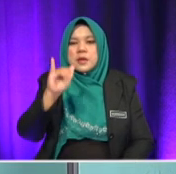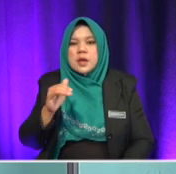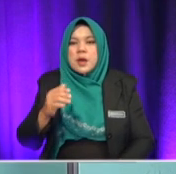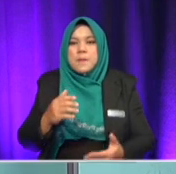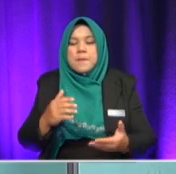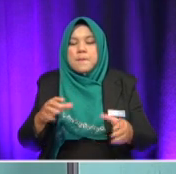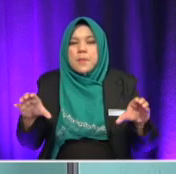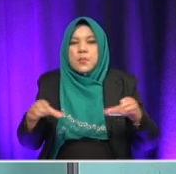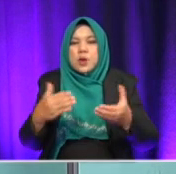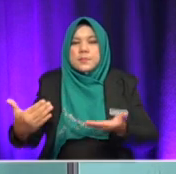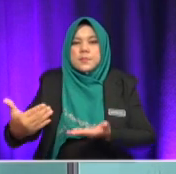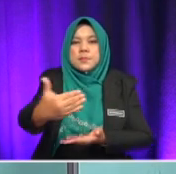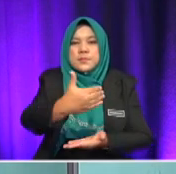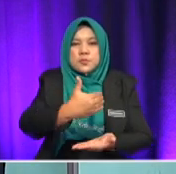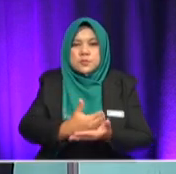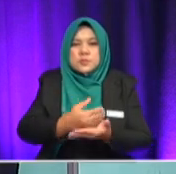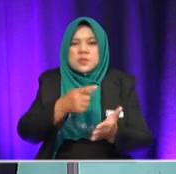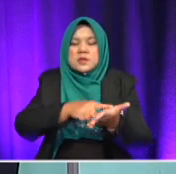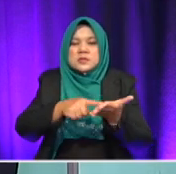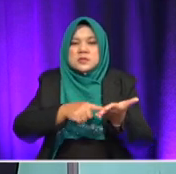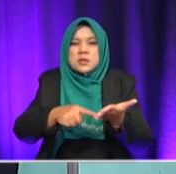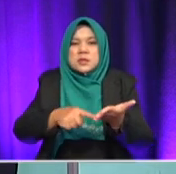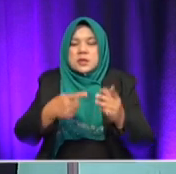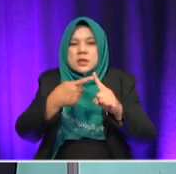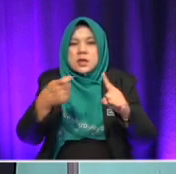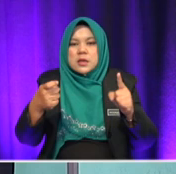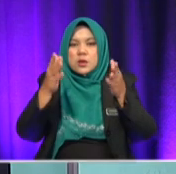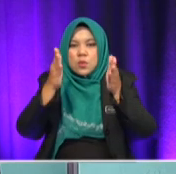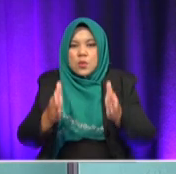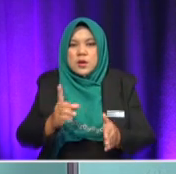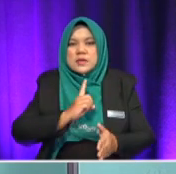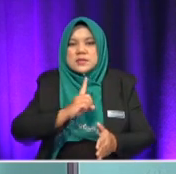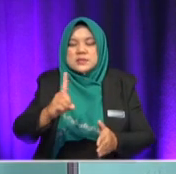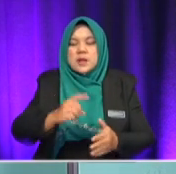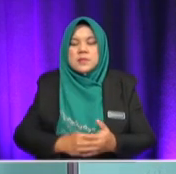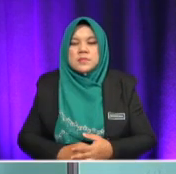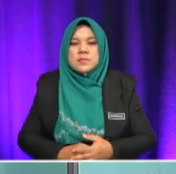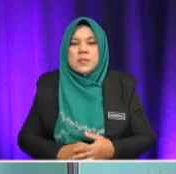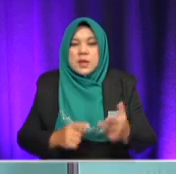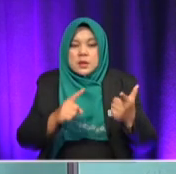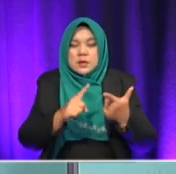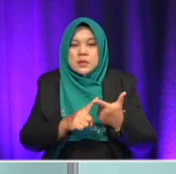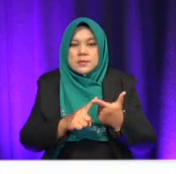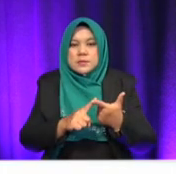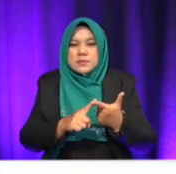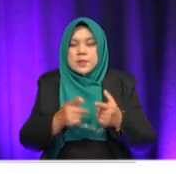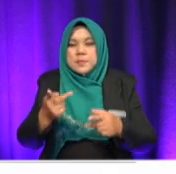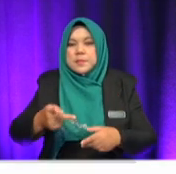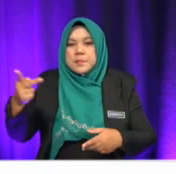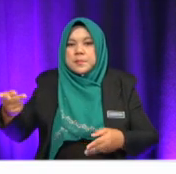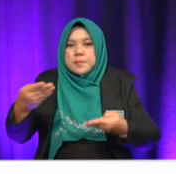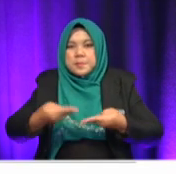kita ada pindah jawaban ya daripada orang Islam oke yang pertama yang kedua pihak yang memberi